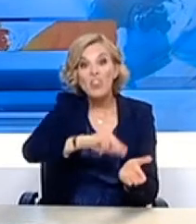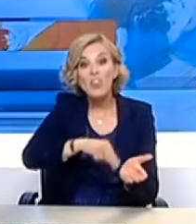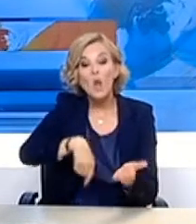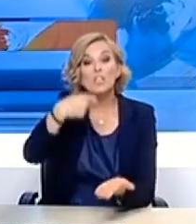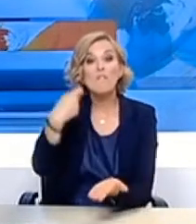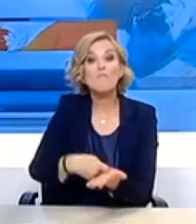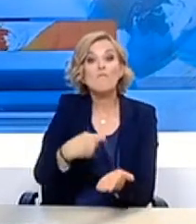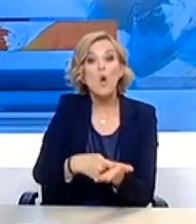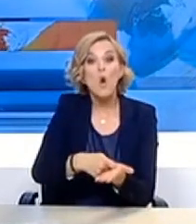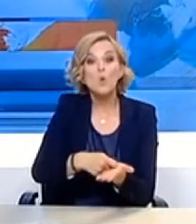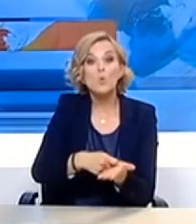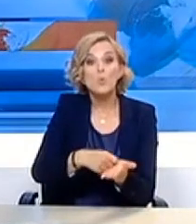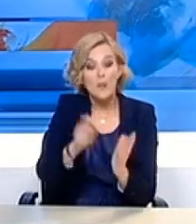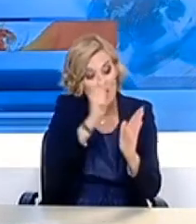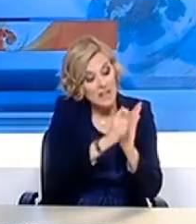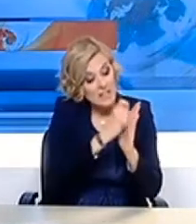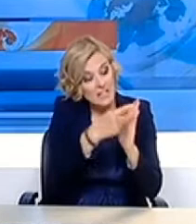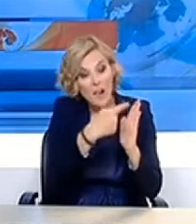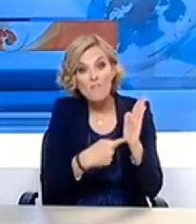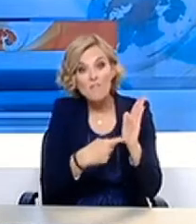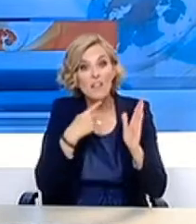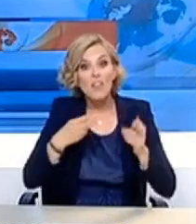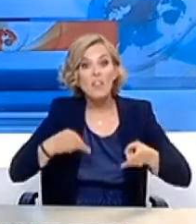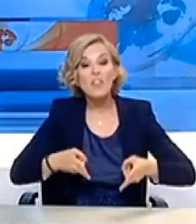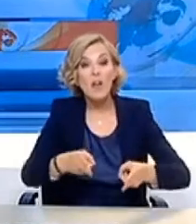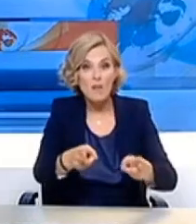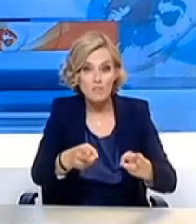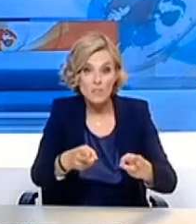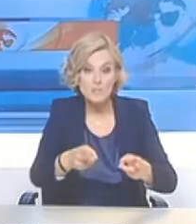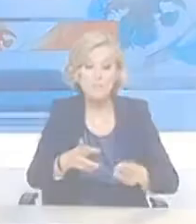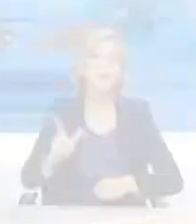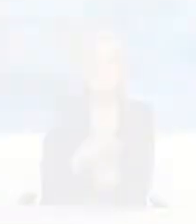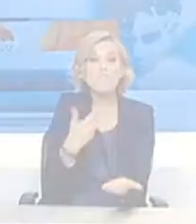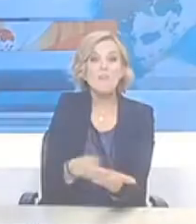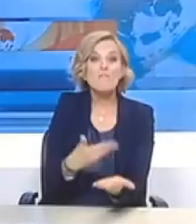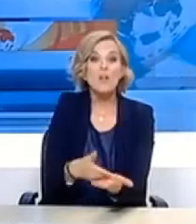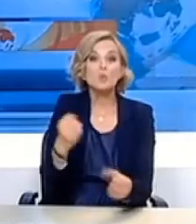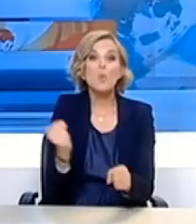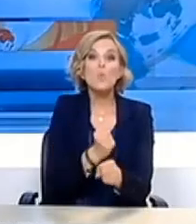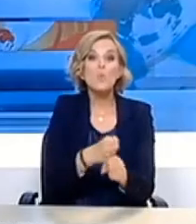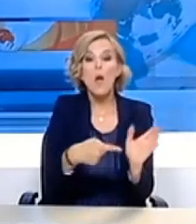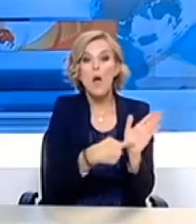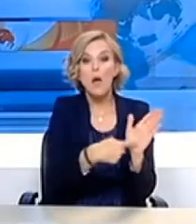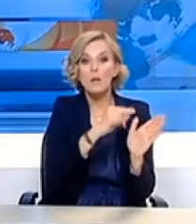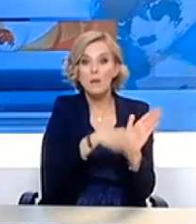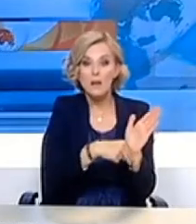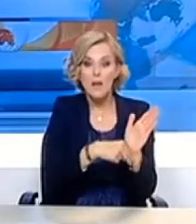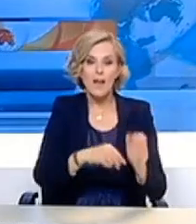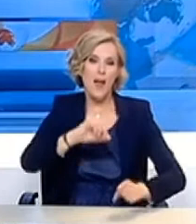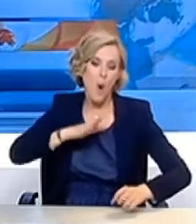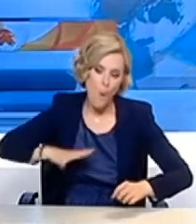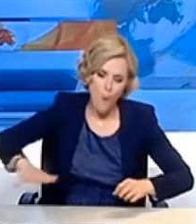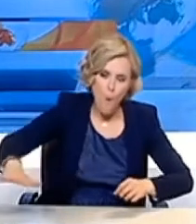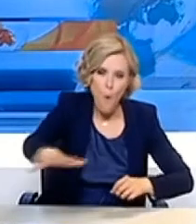δυνατότητα επιστροφής μέχρι τη λήξη των γενικών μέτρων, όποτε και αν αυτά τερματιστούν. Η σχετική έλεγχη σε όλη τη χώρα θα